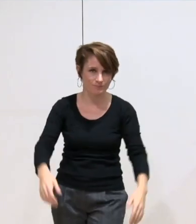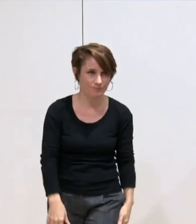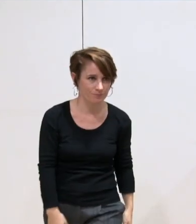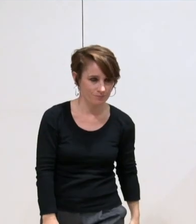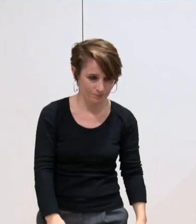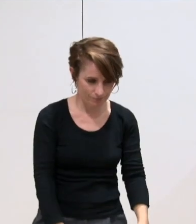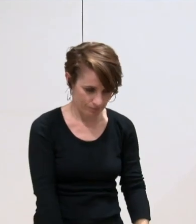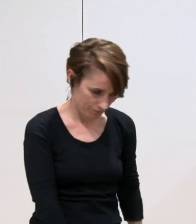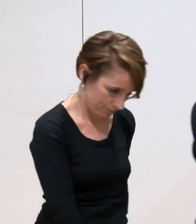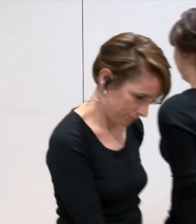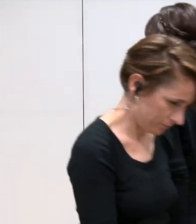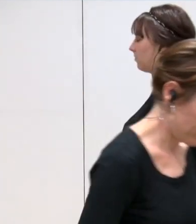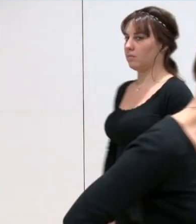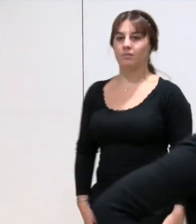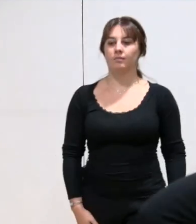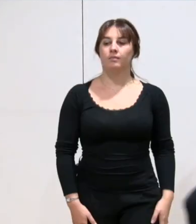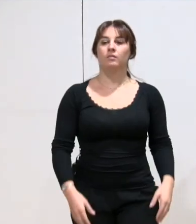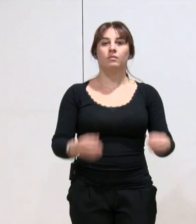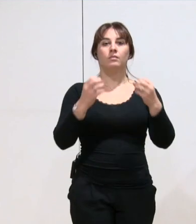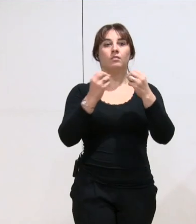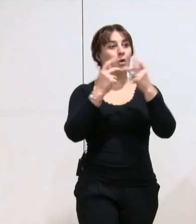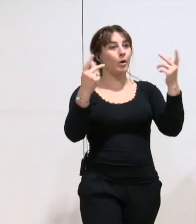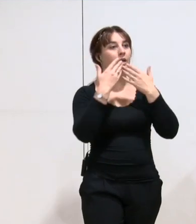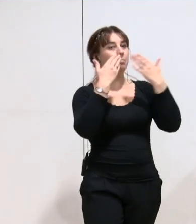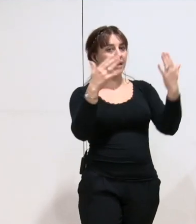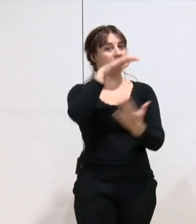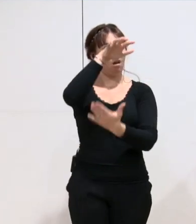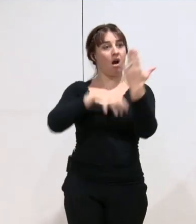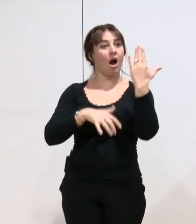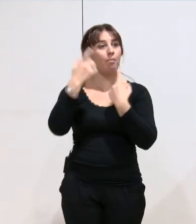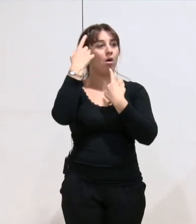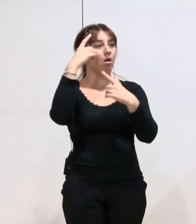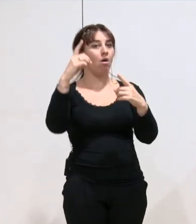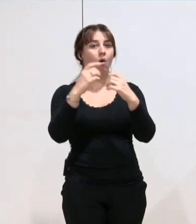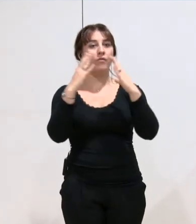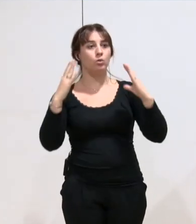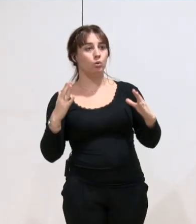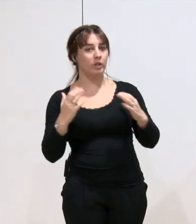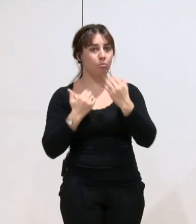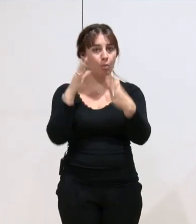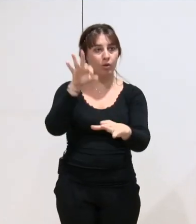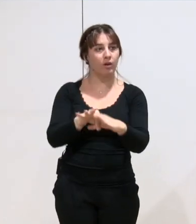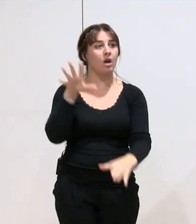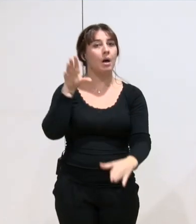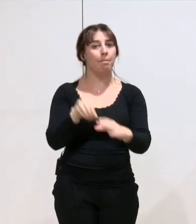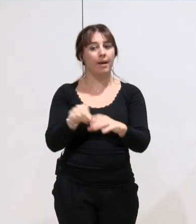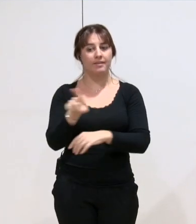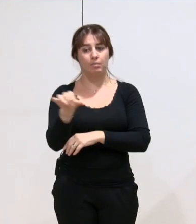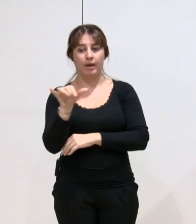Très bien, merci. Donc je mets ce rapport de l'Office du tourisme aux voix. Qui ne prend pas part au